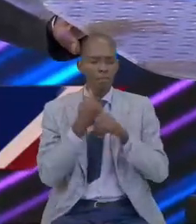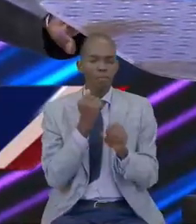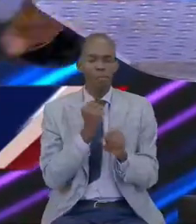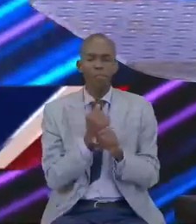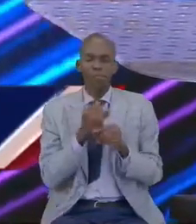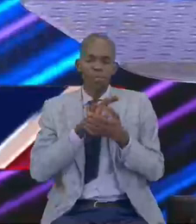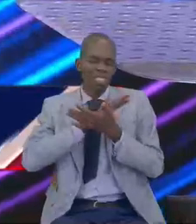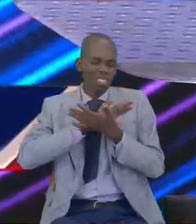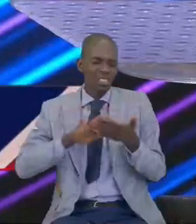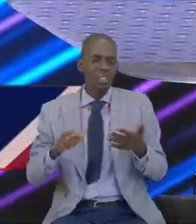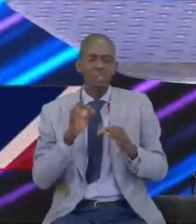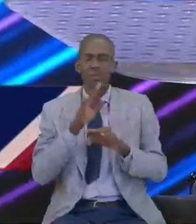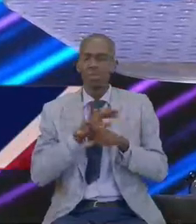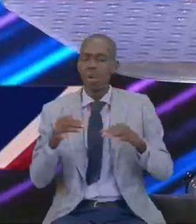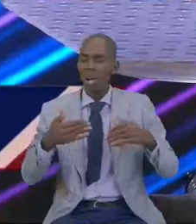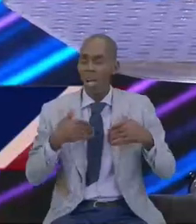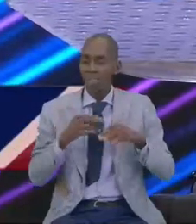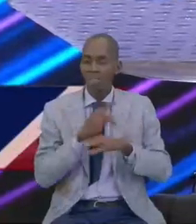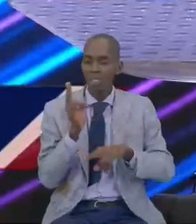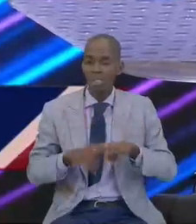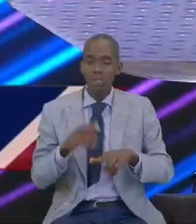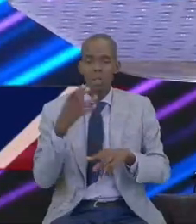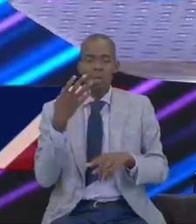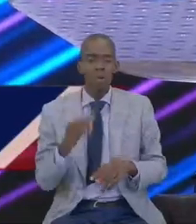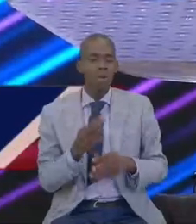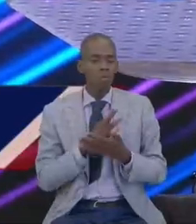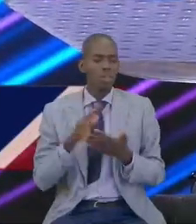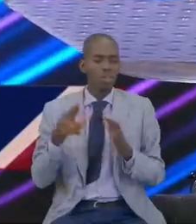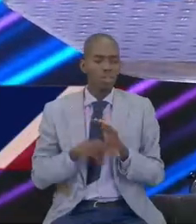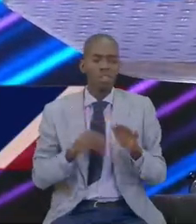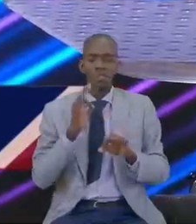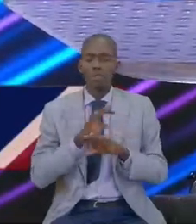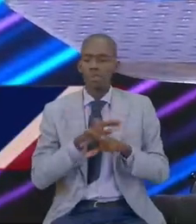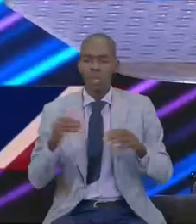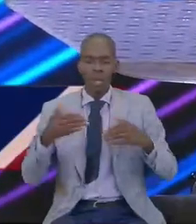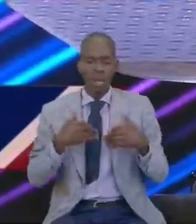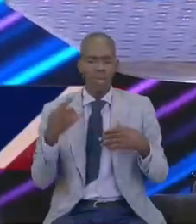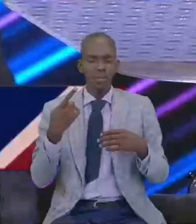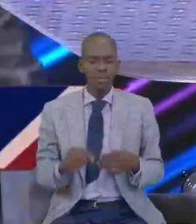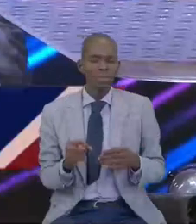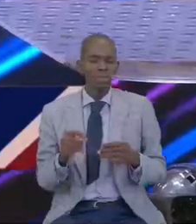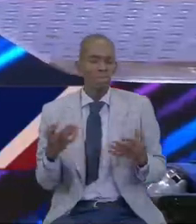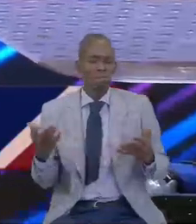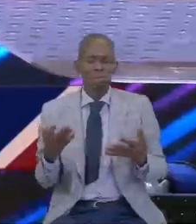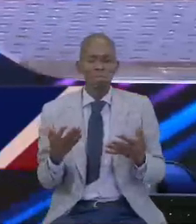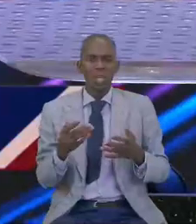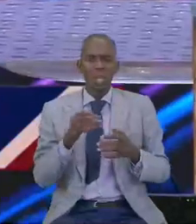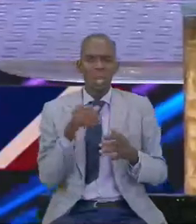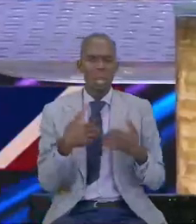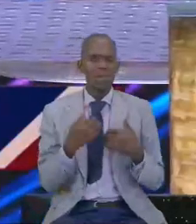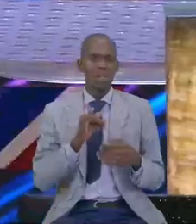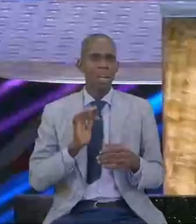la piété. Ils n'ont pas la vraie vie transparente de piété, ayant l'apparence de la